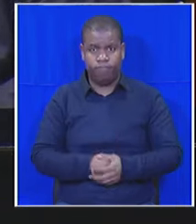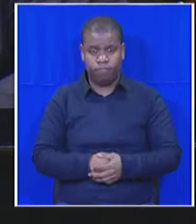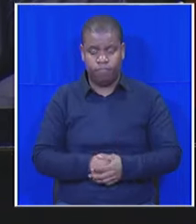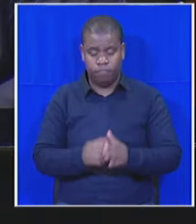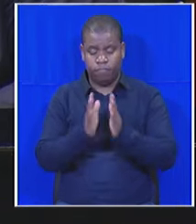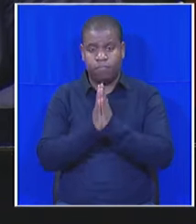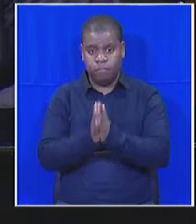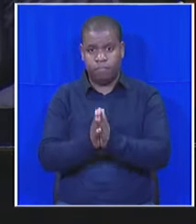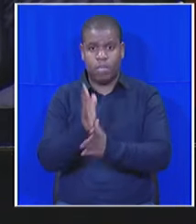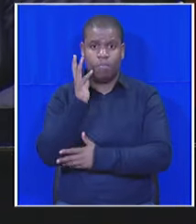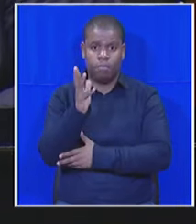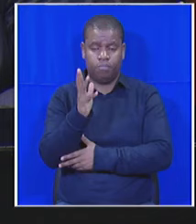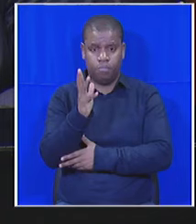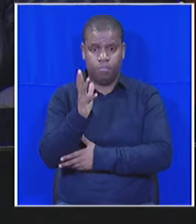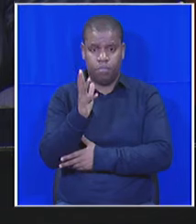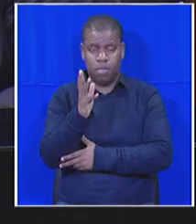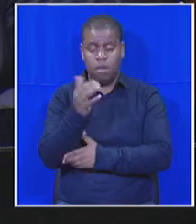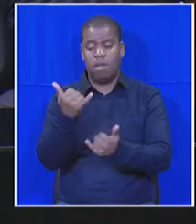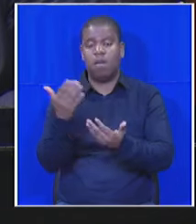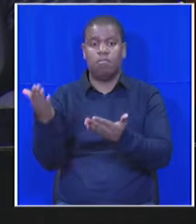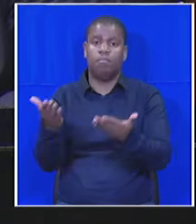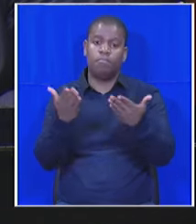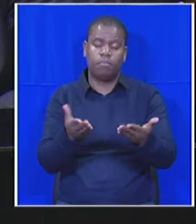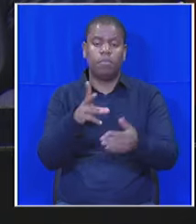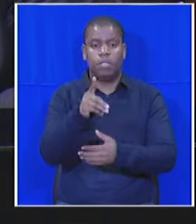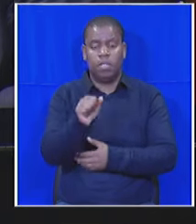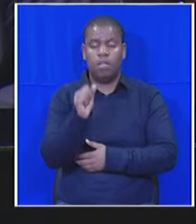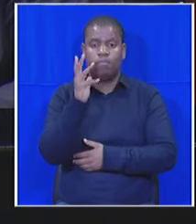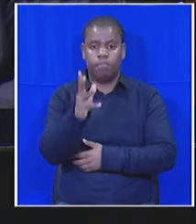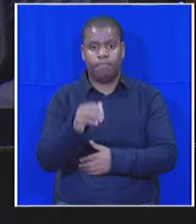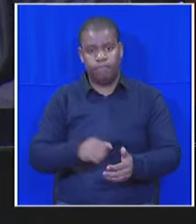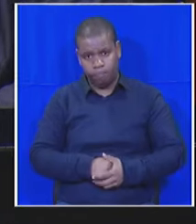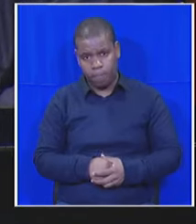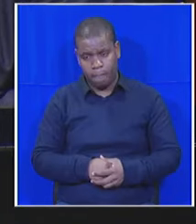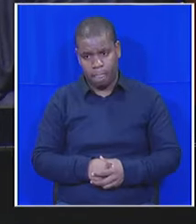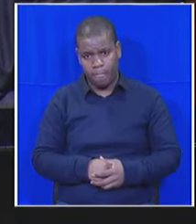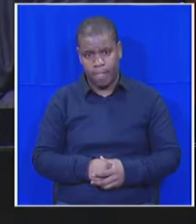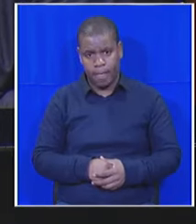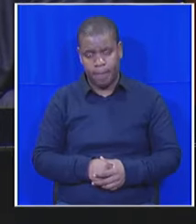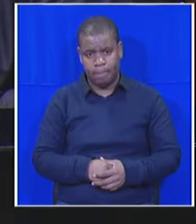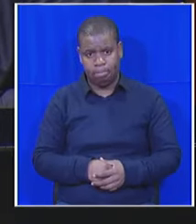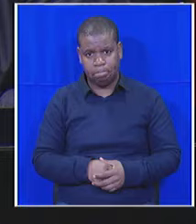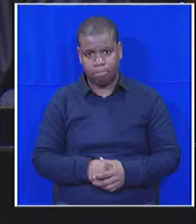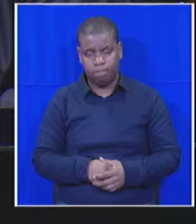Declarations have been called for. I now ask the DA to make that declaration.